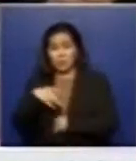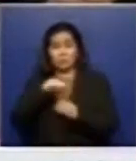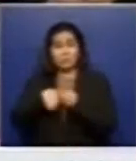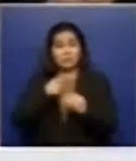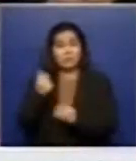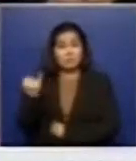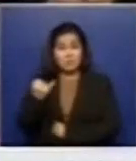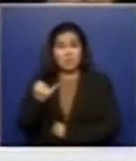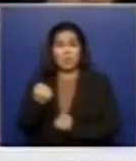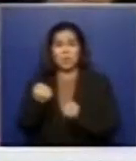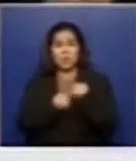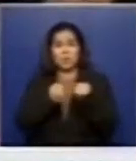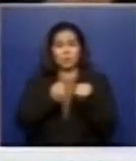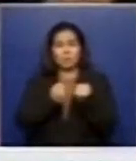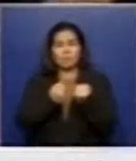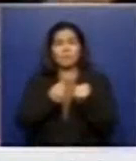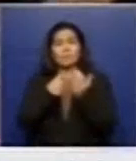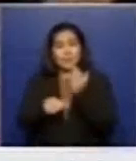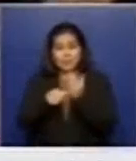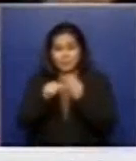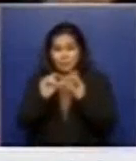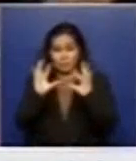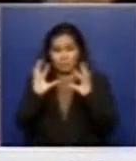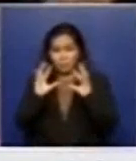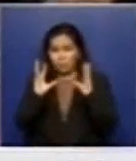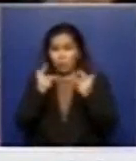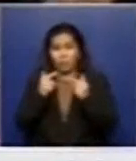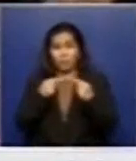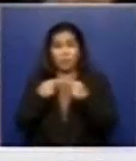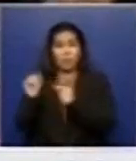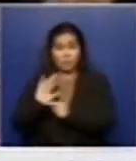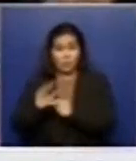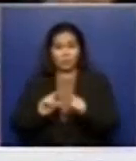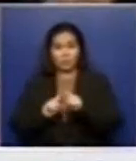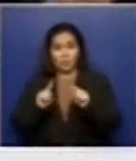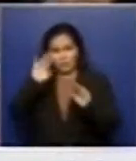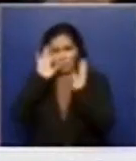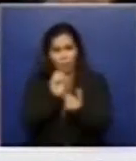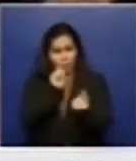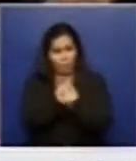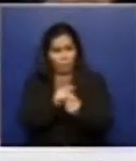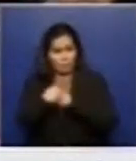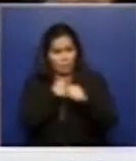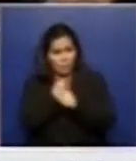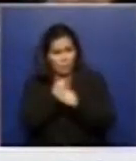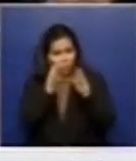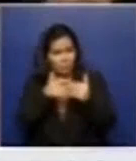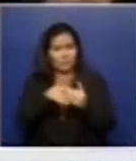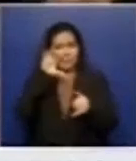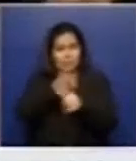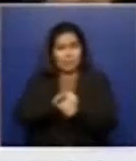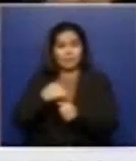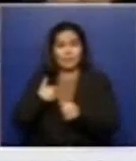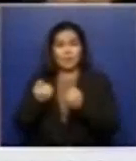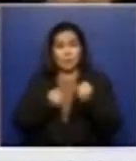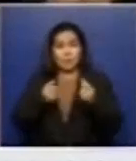ะเบียนขาดจะเพิ่งไปต่อนะอีก6เดือนค่อยไปต่อก็ได้รัฐบาลประกาศแต่ตำรวจก็จับครับจับทุกรถ